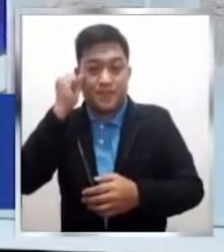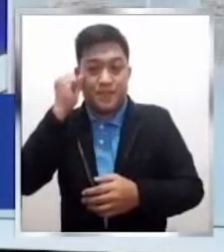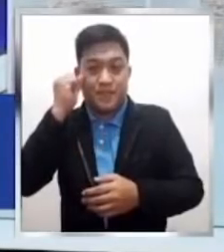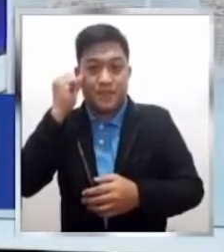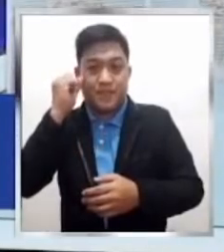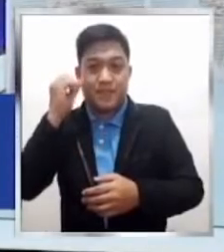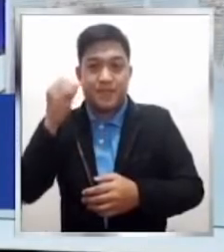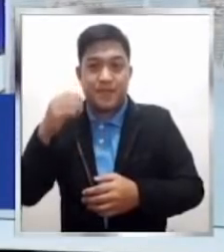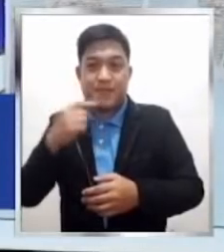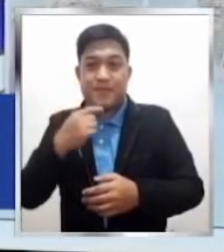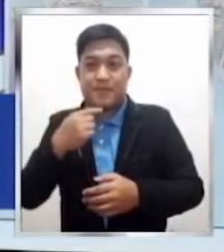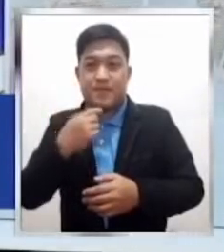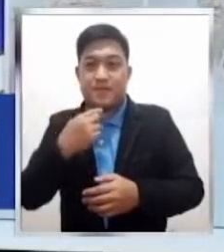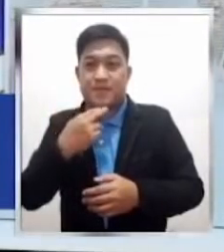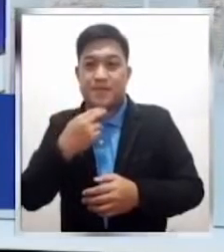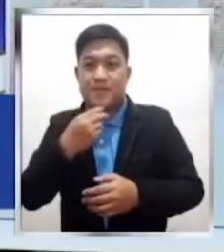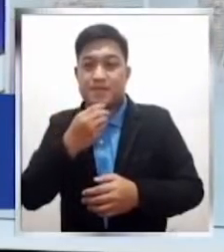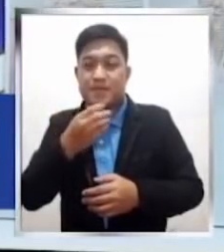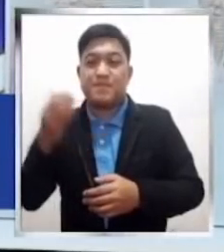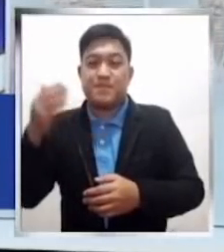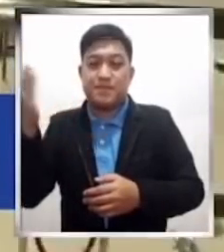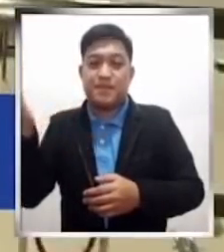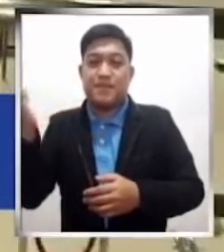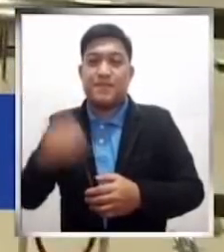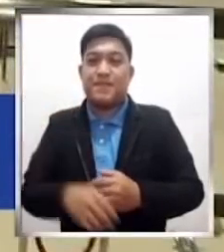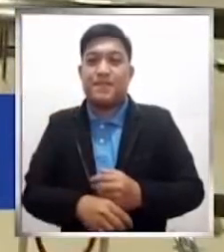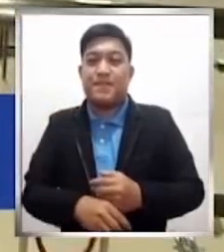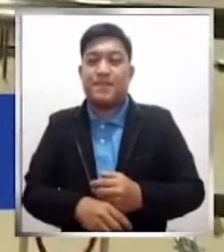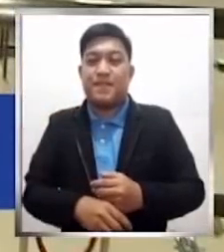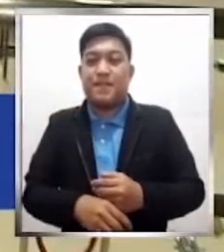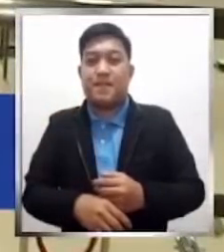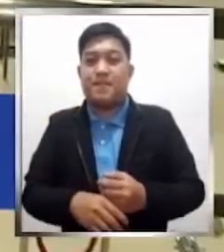may 50,784 votes. Ivan?